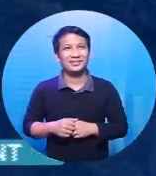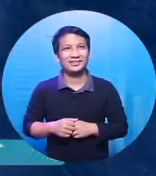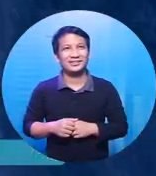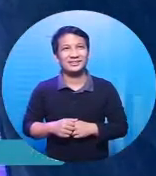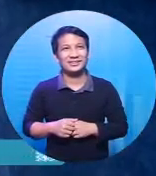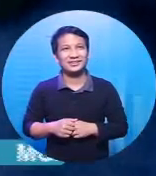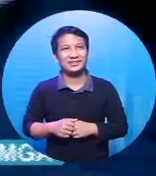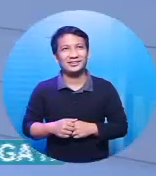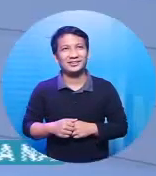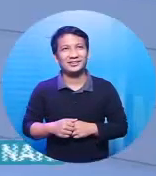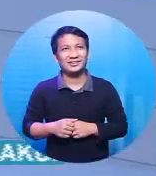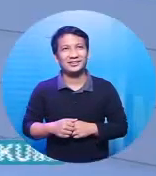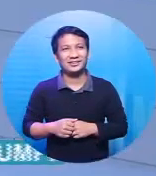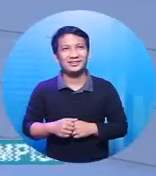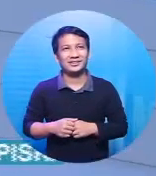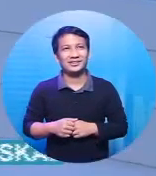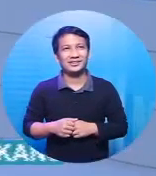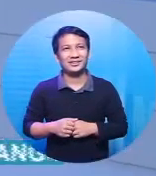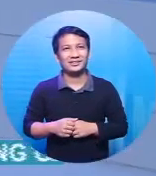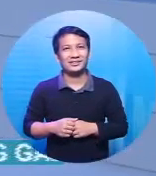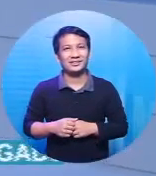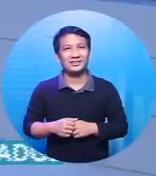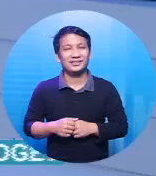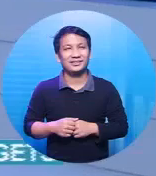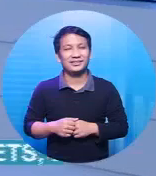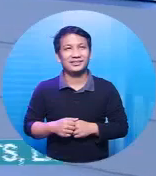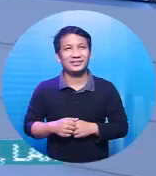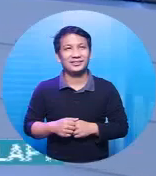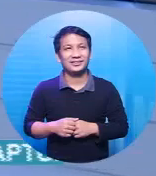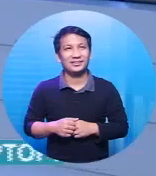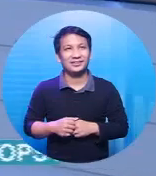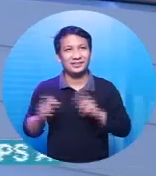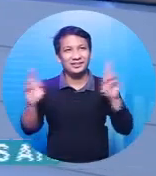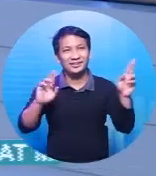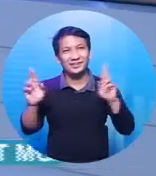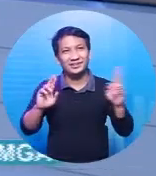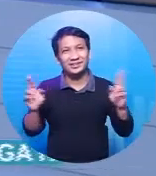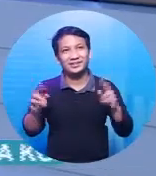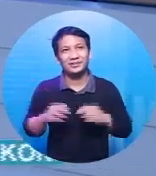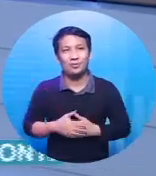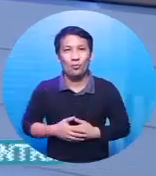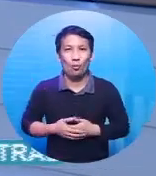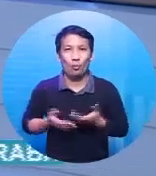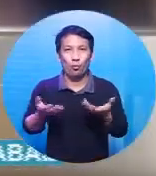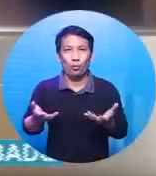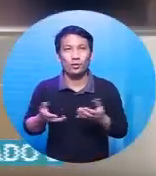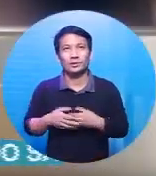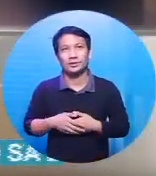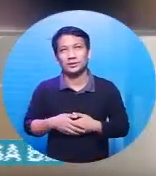Ano muna? Op! Opya. Yan. Ito na. Ho.